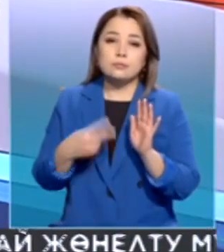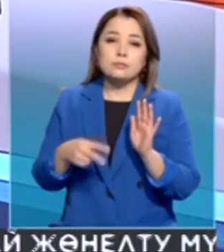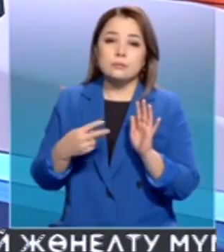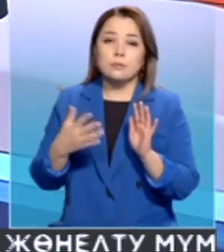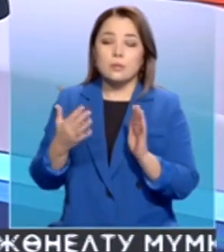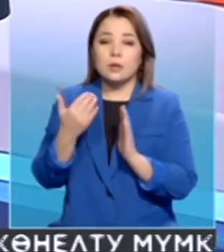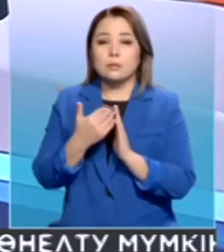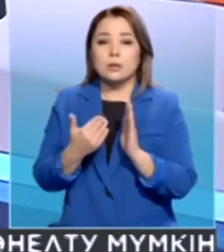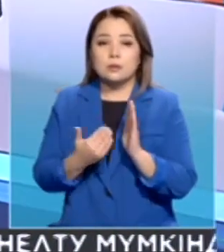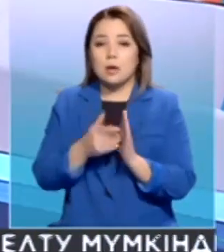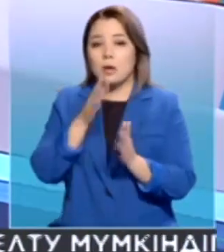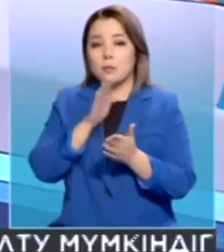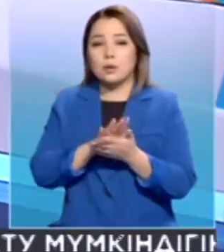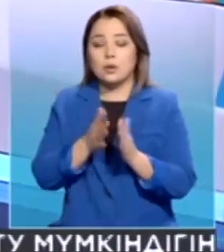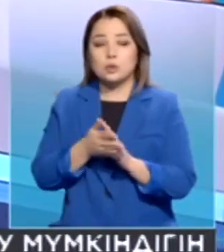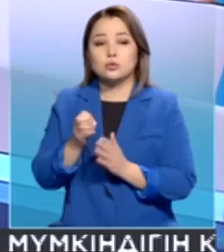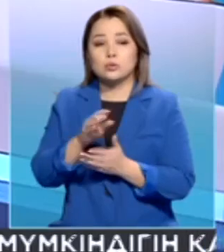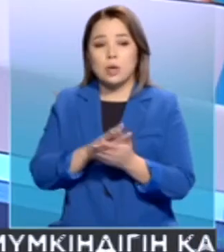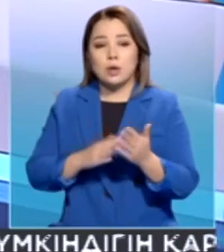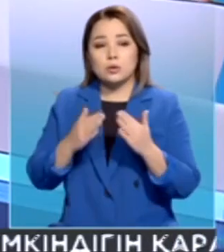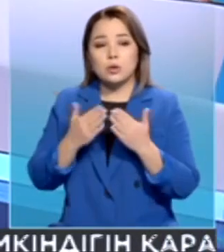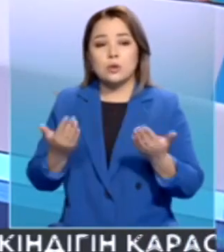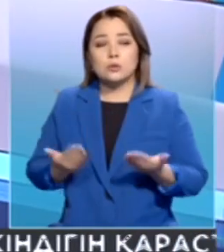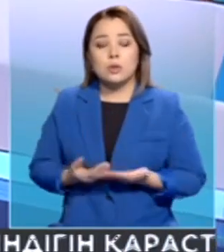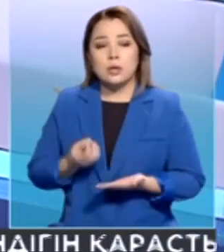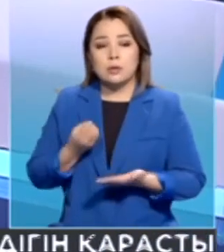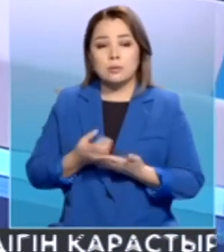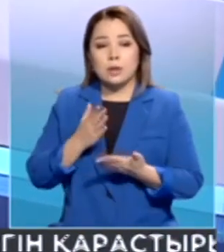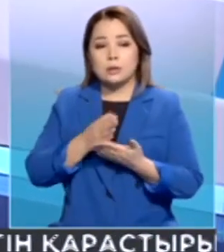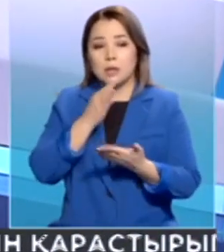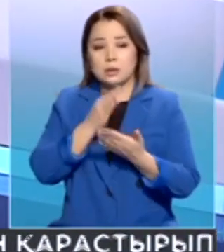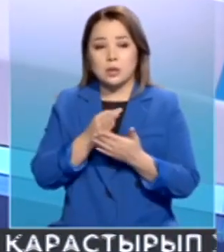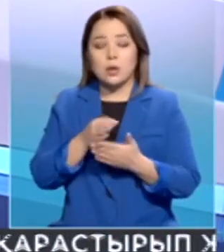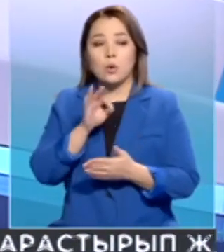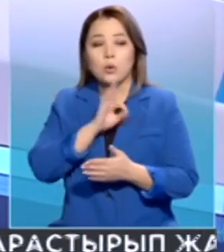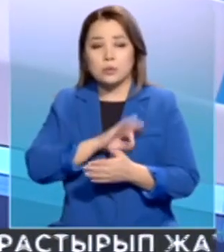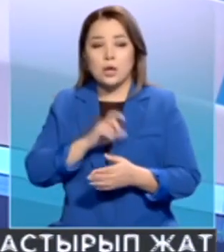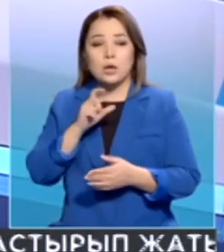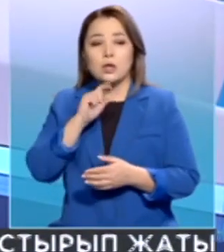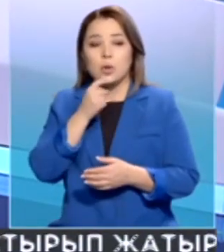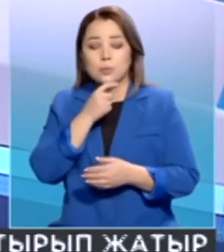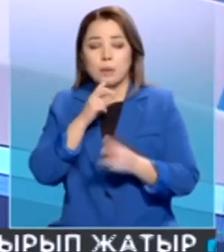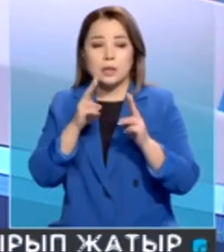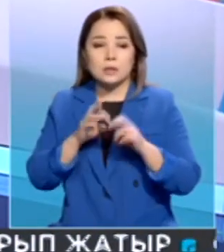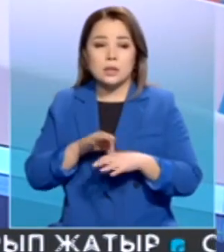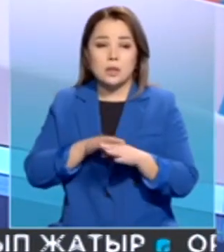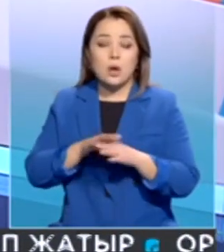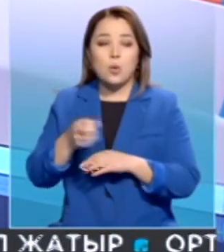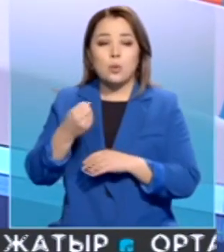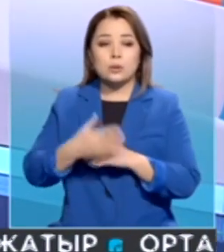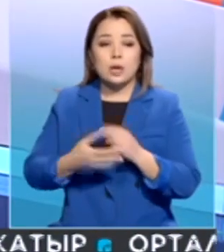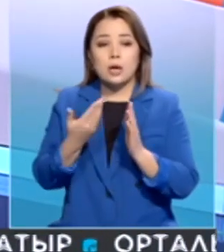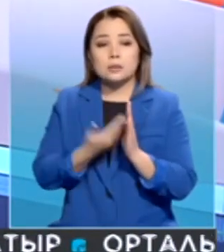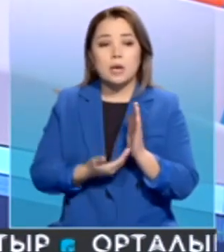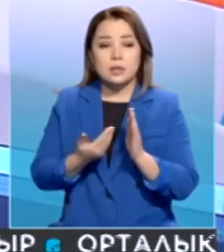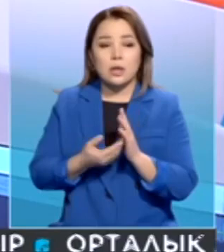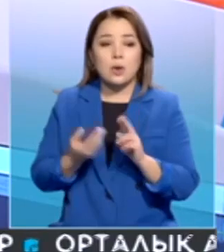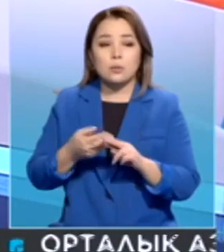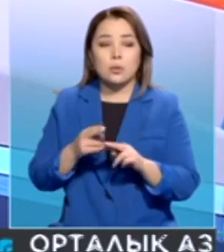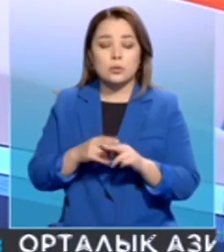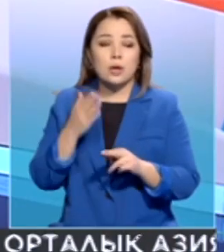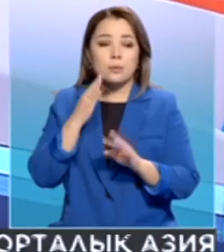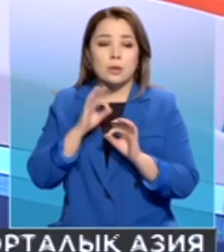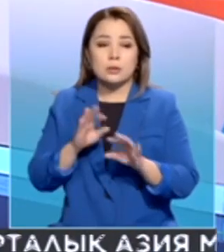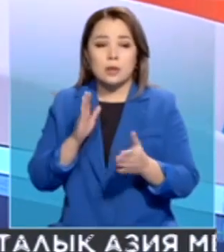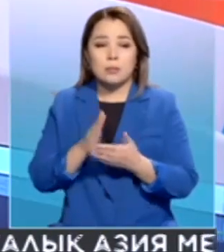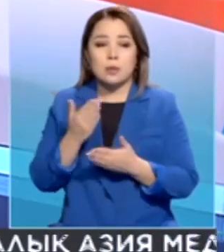7-20-25 бағдарламасының мерзімін ұзарту баспананың қымбаттауына келеді. Қолданбалы экономикалық зерттеулер орталығының сарапшылары осындай болжам